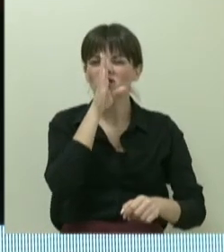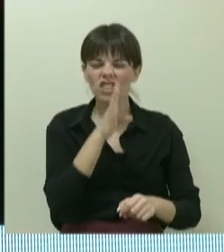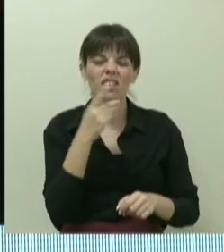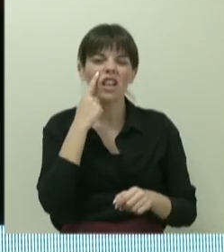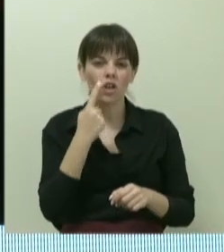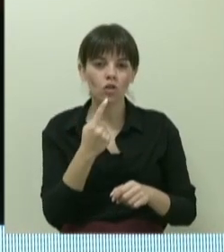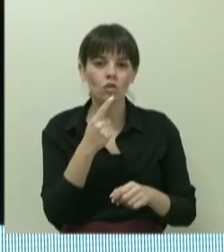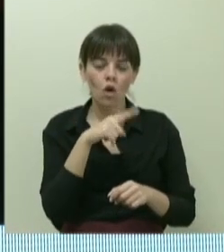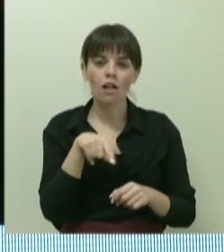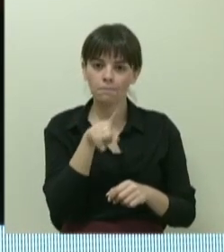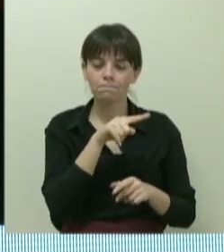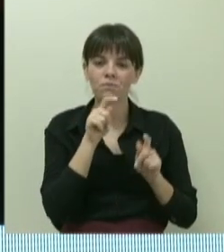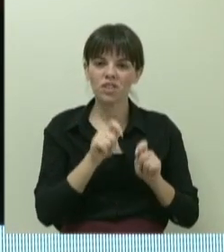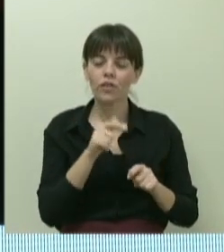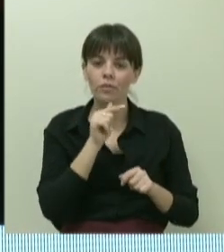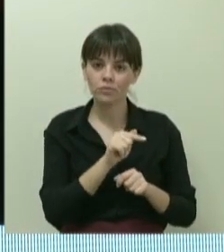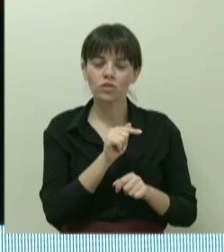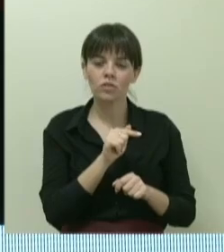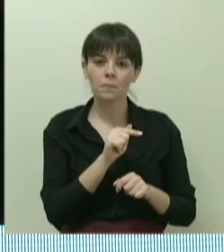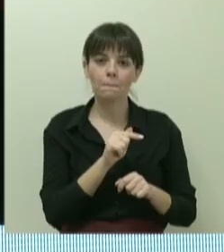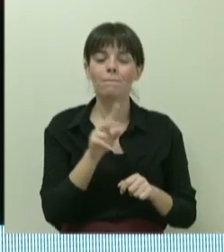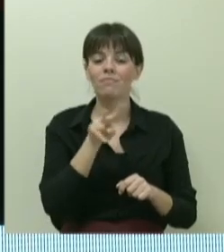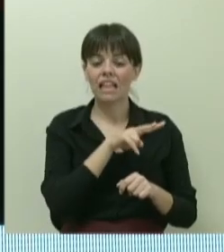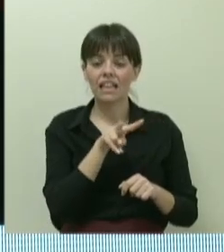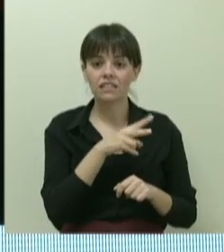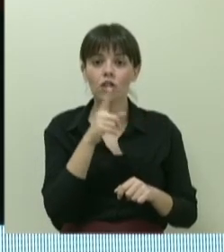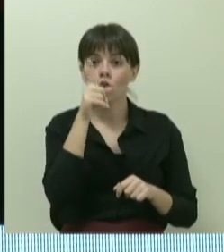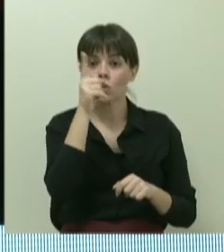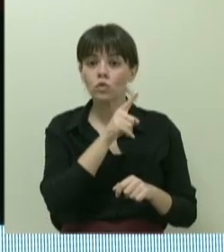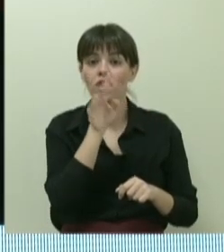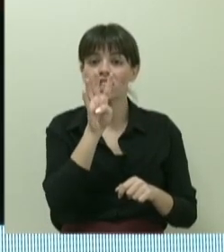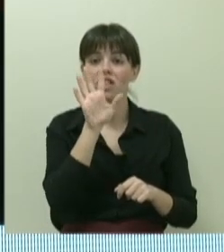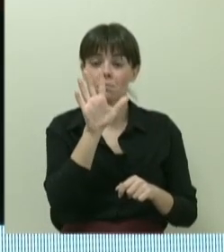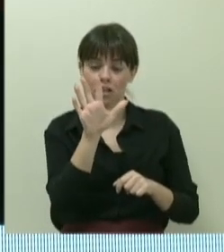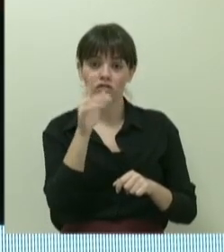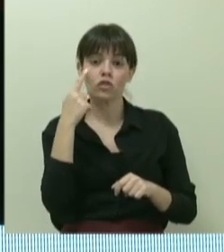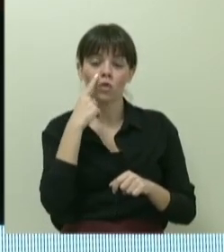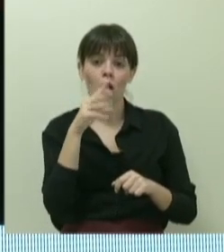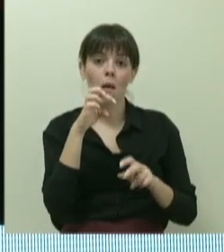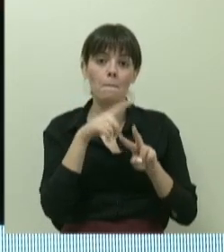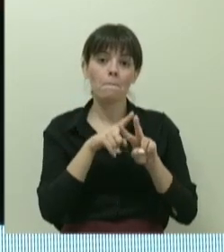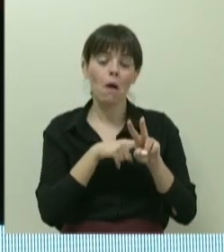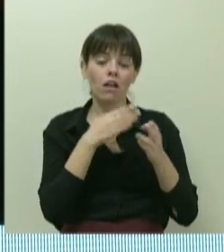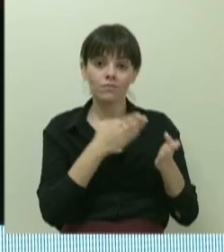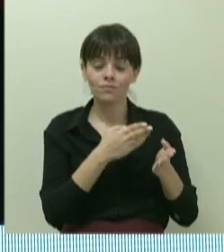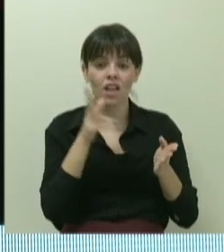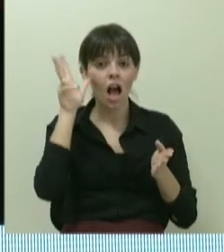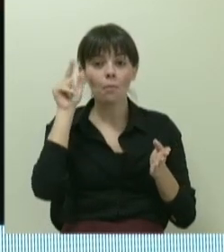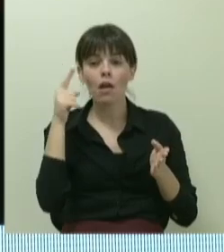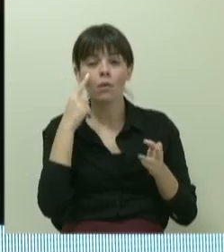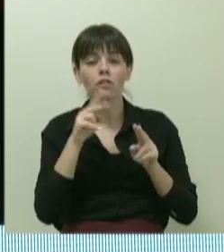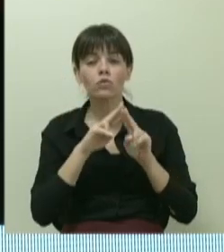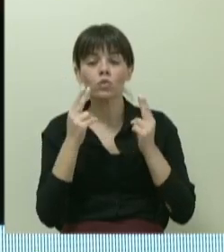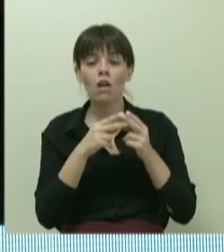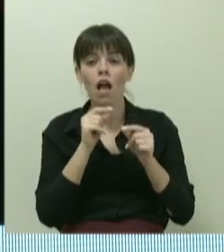biçimde drive etmiş ve ikisi %45 paya ulaşmışlar. Amerika'ya bakın, dünya